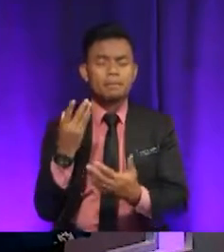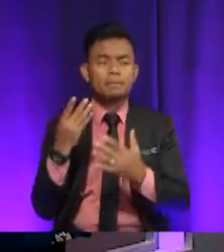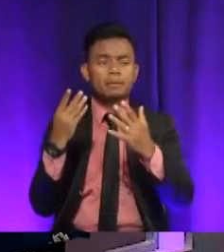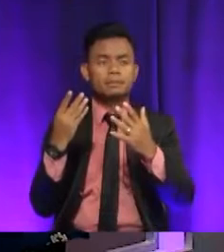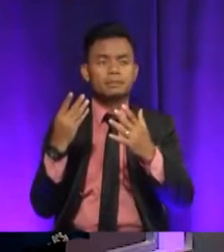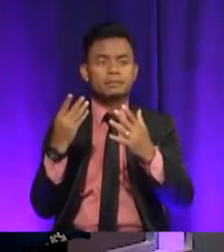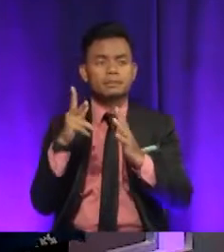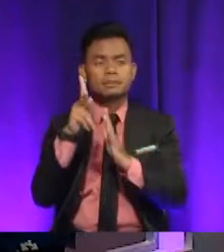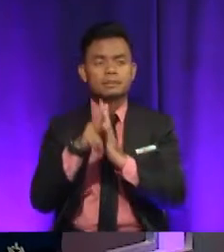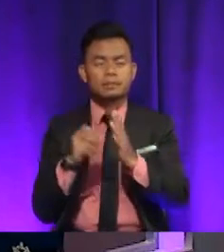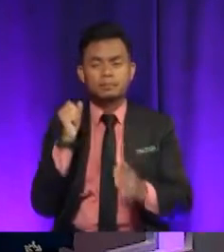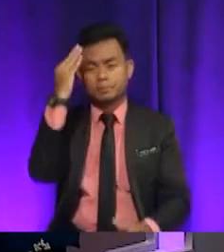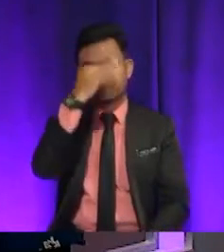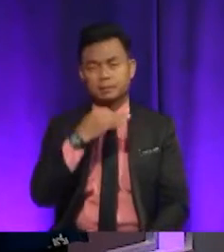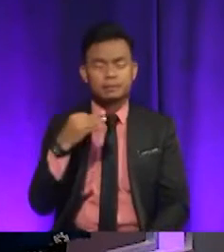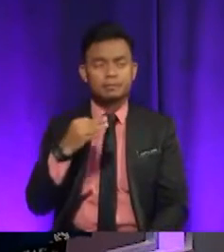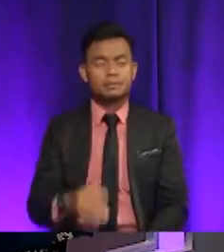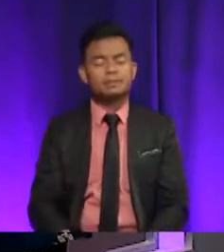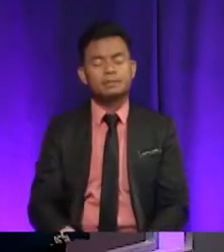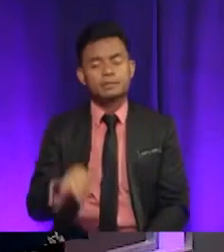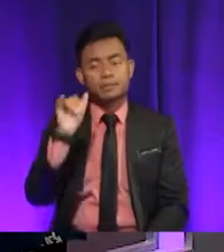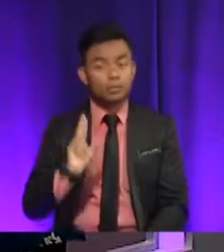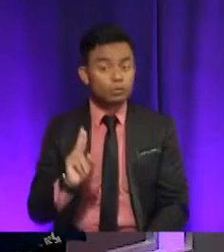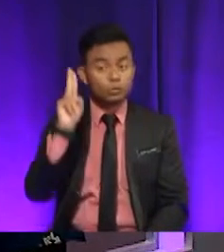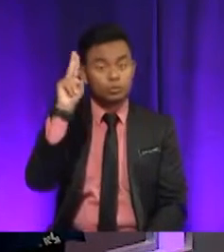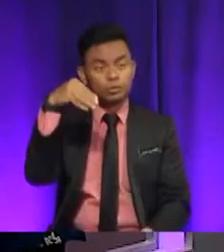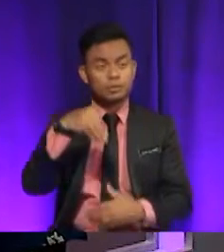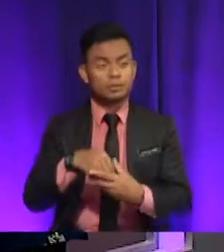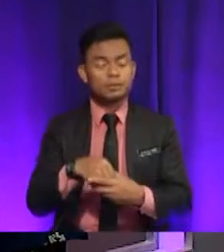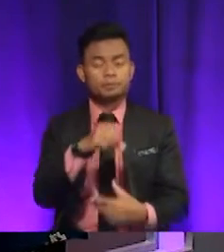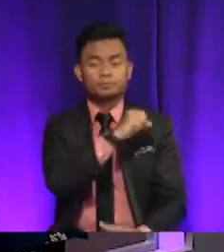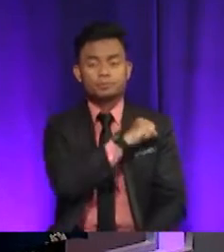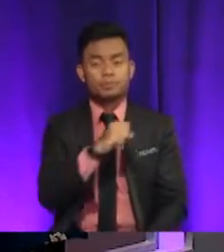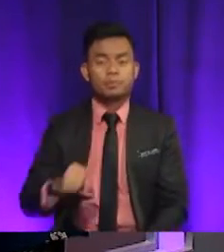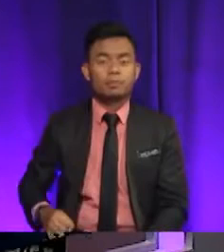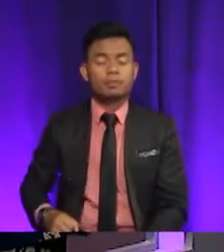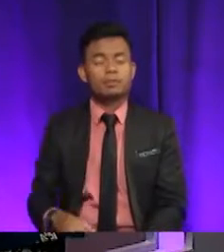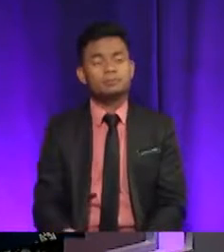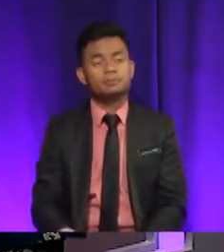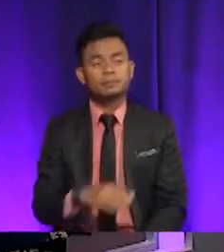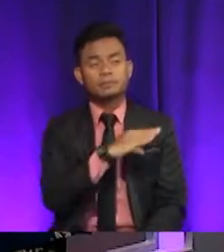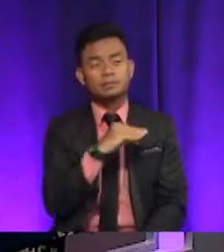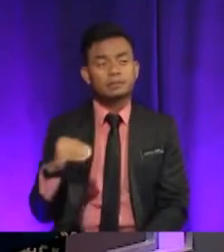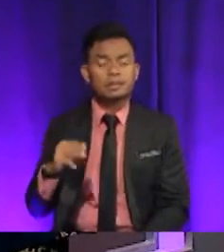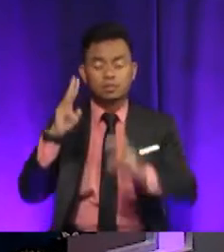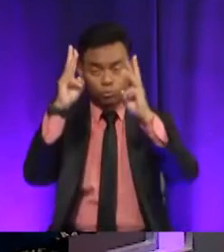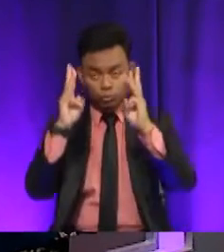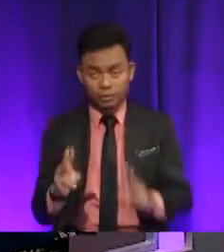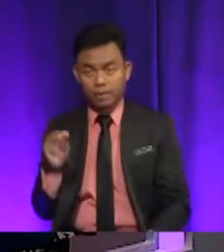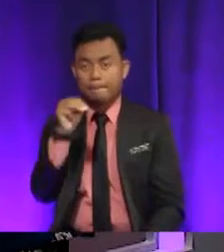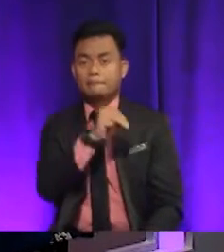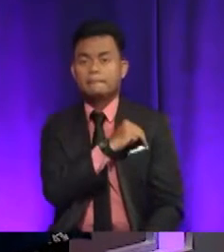Oke dan juga Syam ada keluarga beberapa kepribadian unggul pada watak menteri